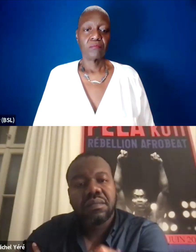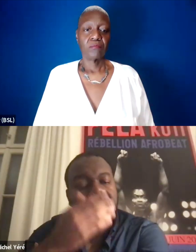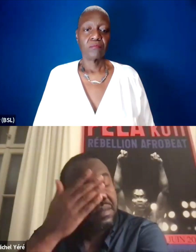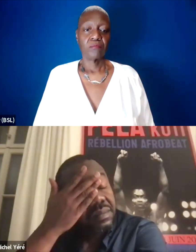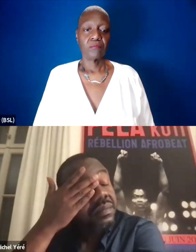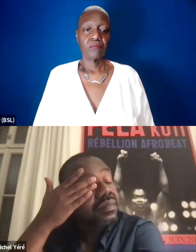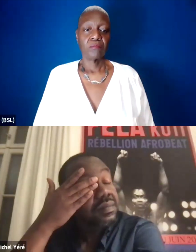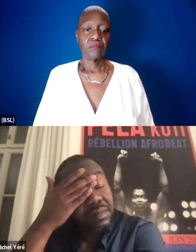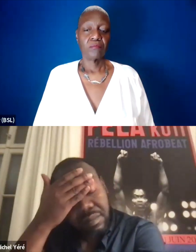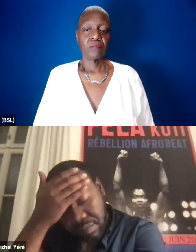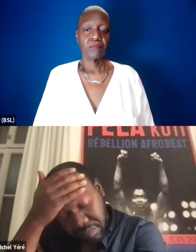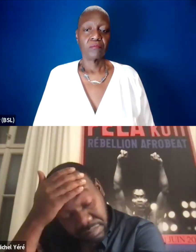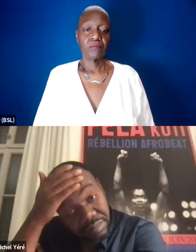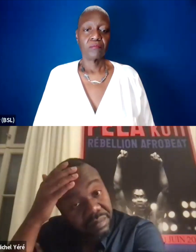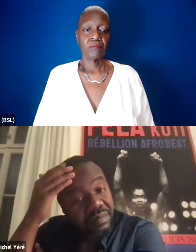երագներուն մեջ համփուն.